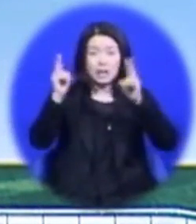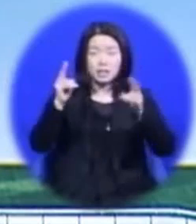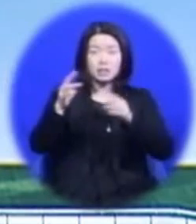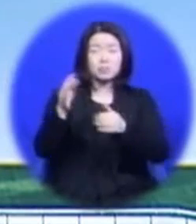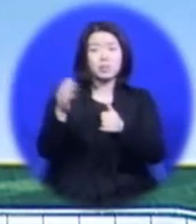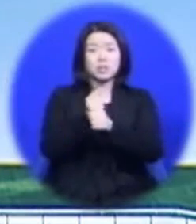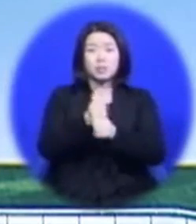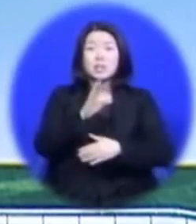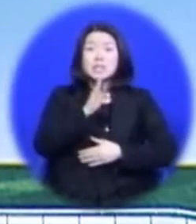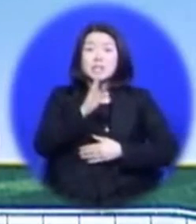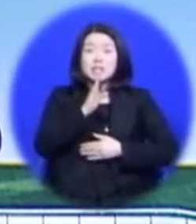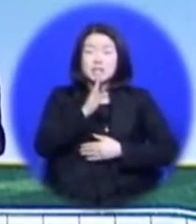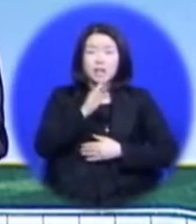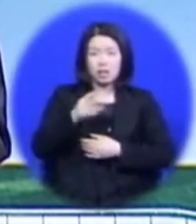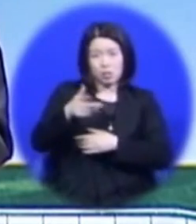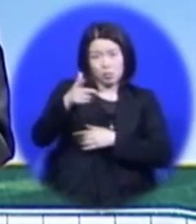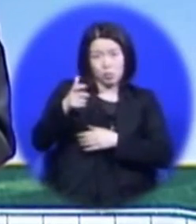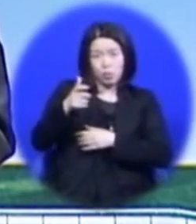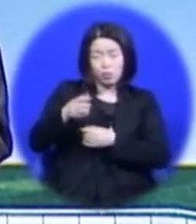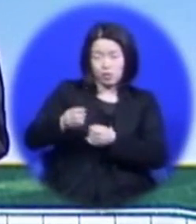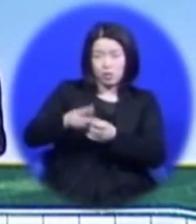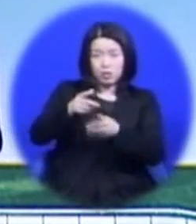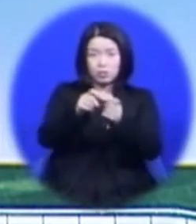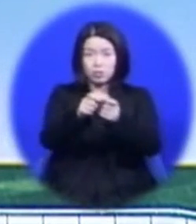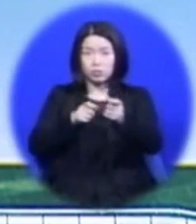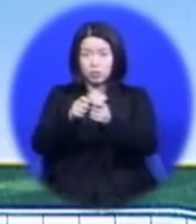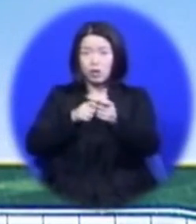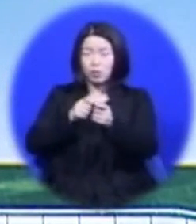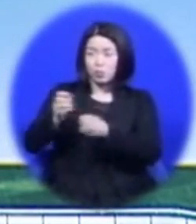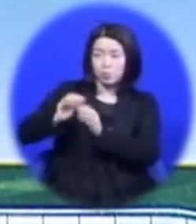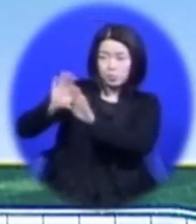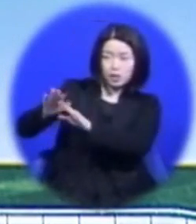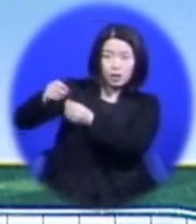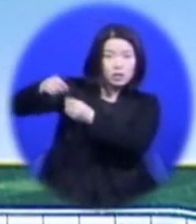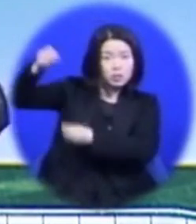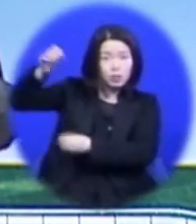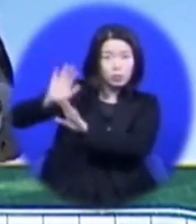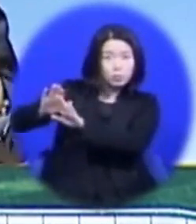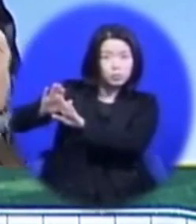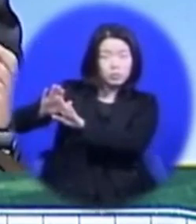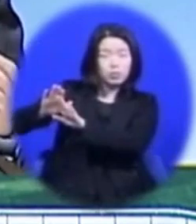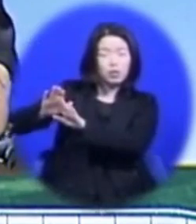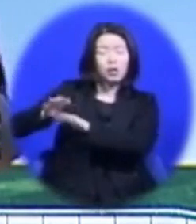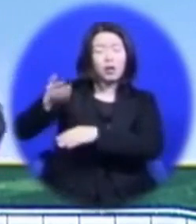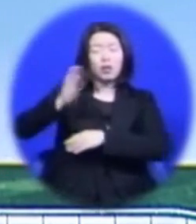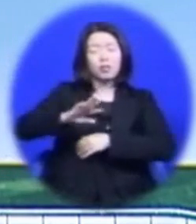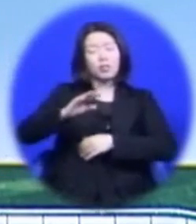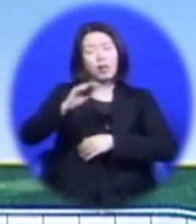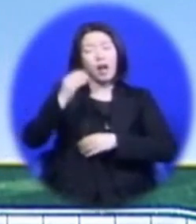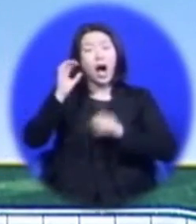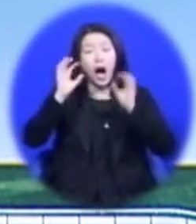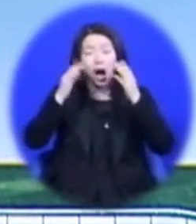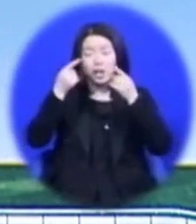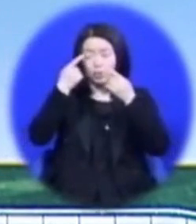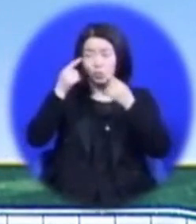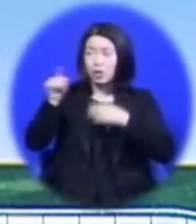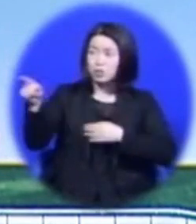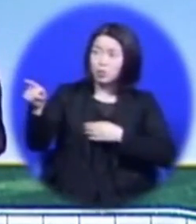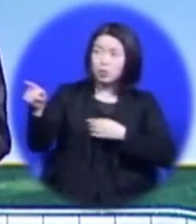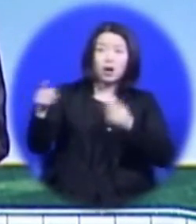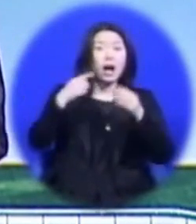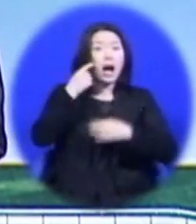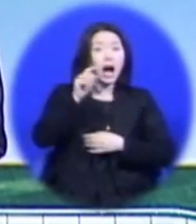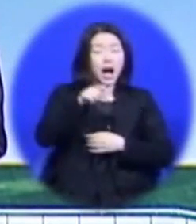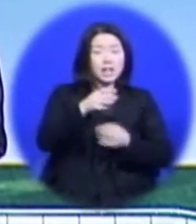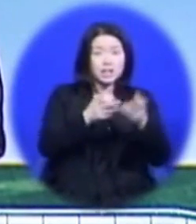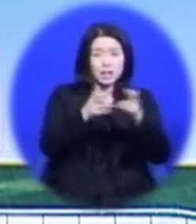총을 장전한 채 그 옆에 세워두었습니다. 공교롭게도 아이들의 눈에는 게임용 총과 진짜 총이 똑같아